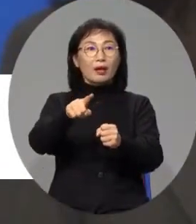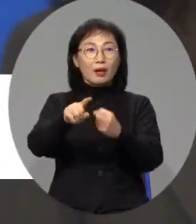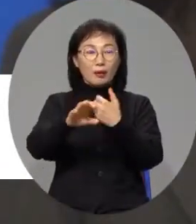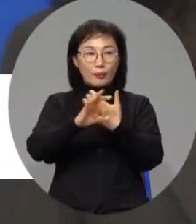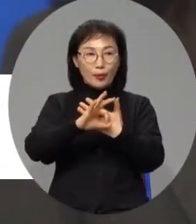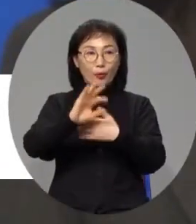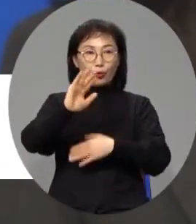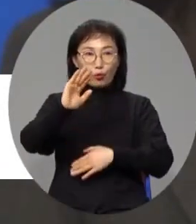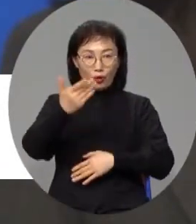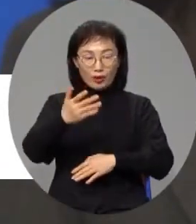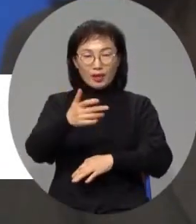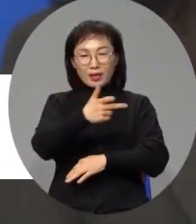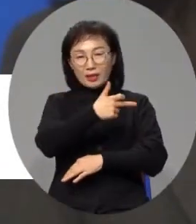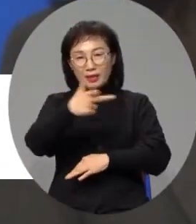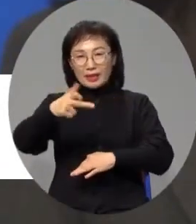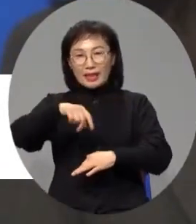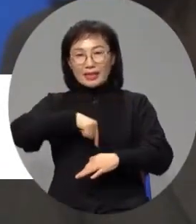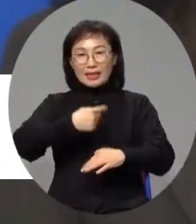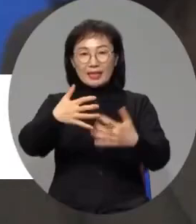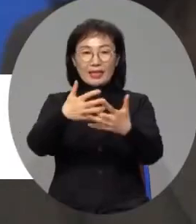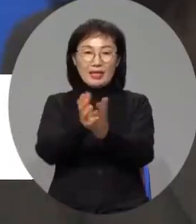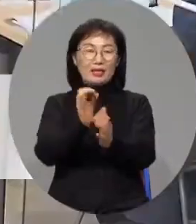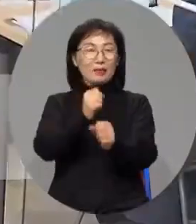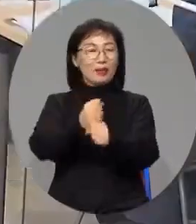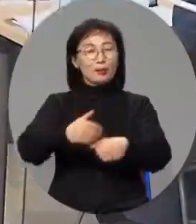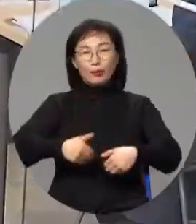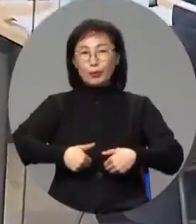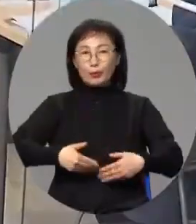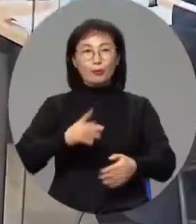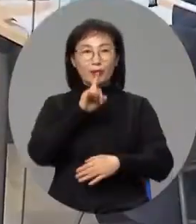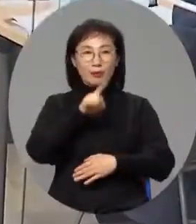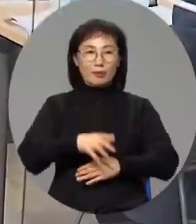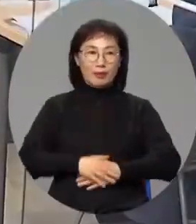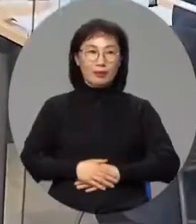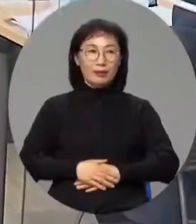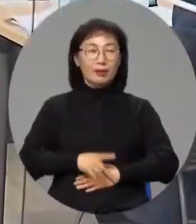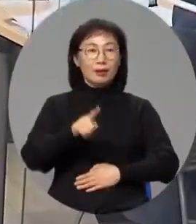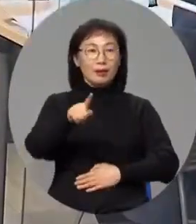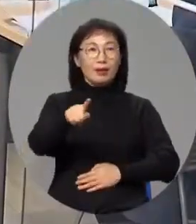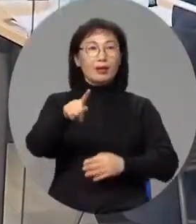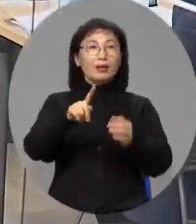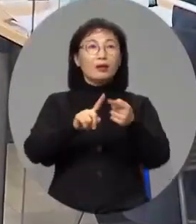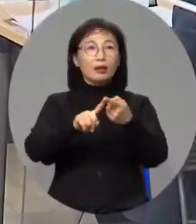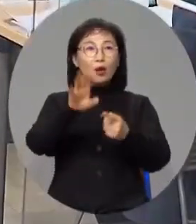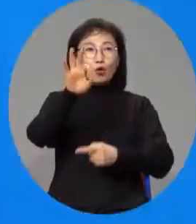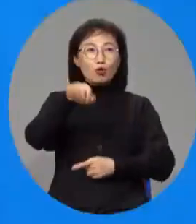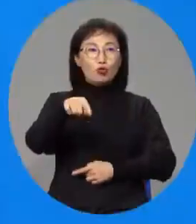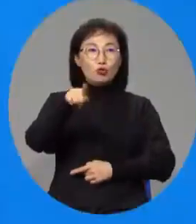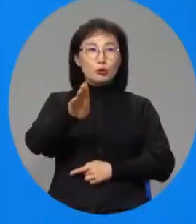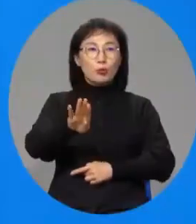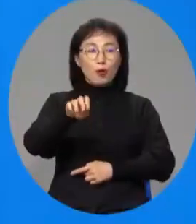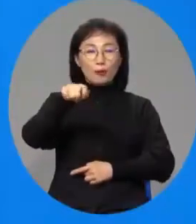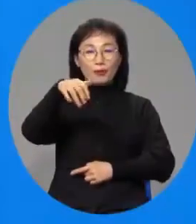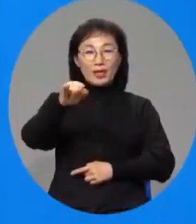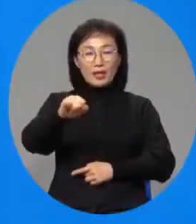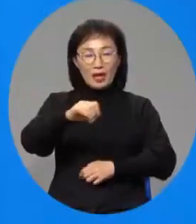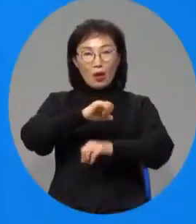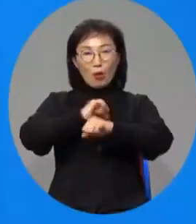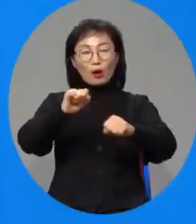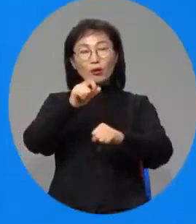거지 굳이 특별자치단체를 만들 필요가 없다는 것입니다. 우범기 전 정무부지사 역시 광역화가